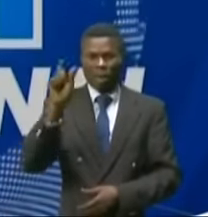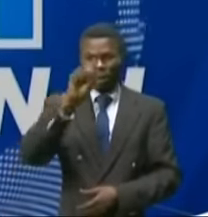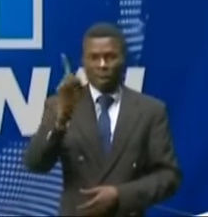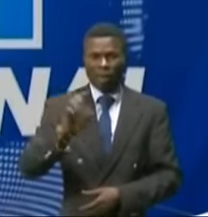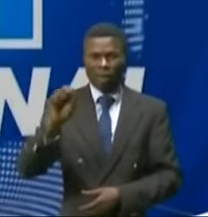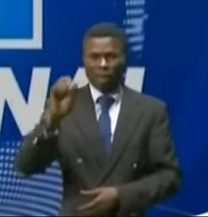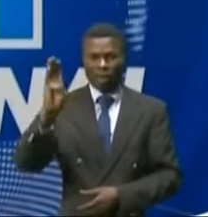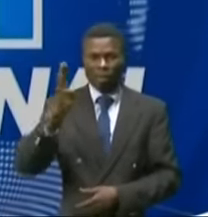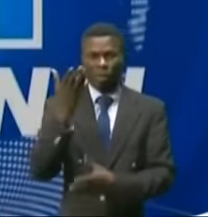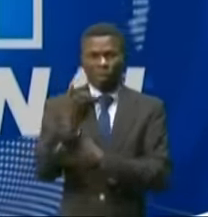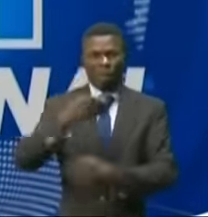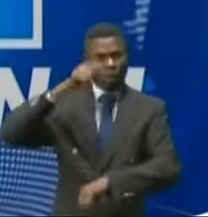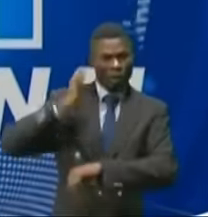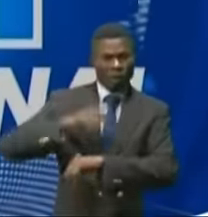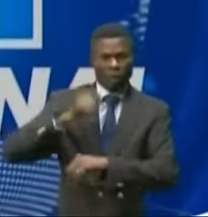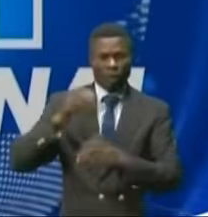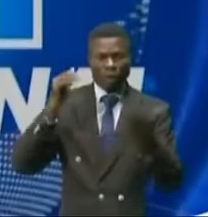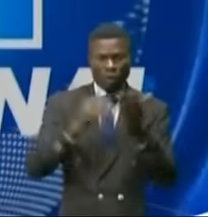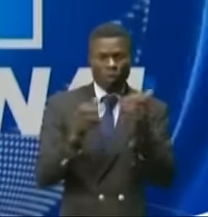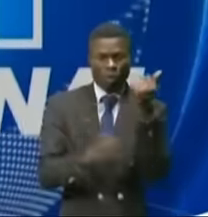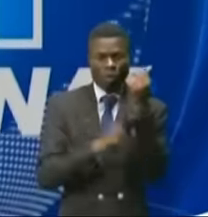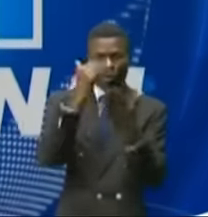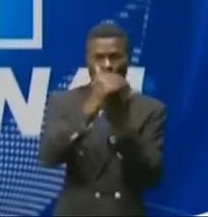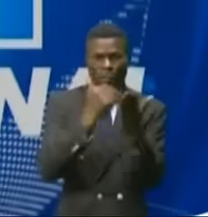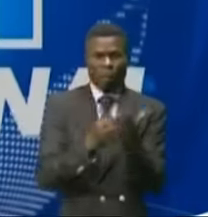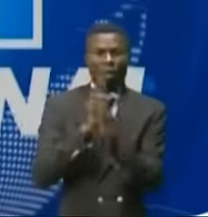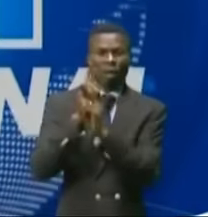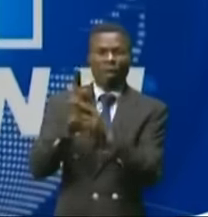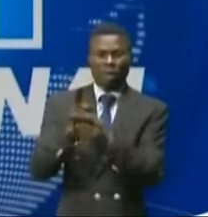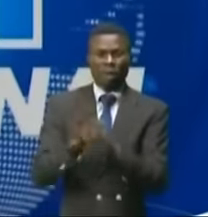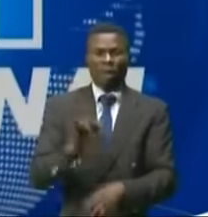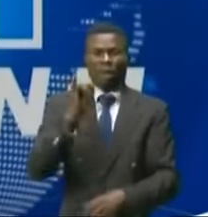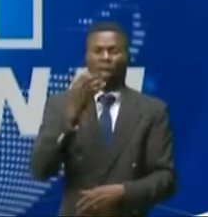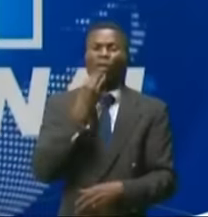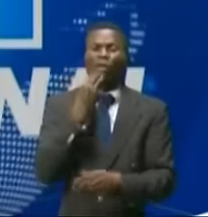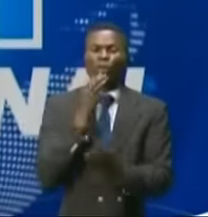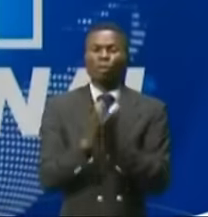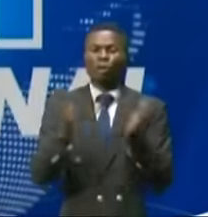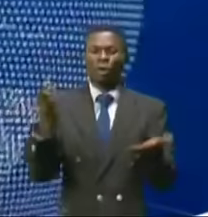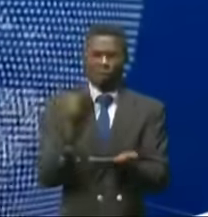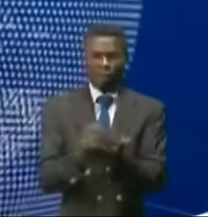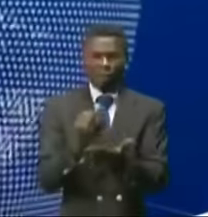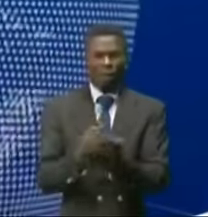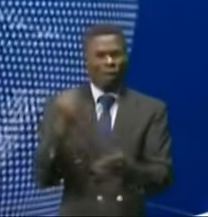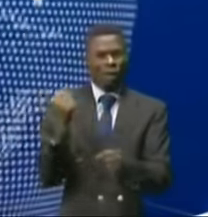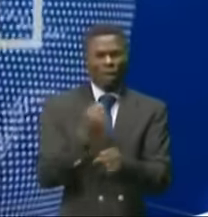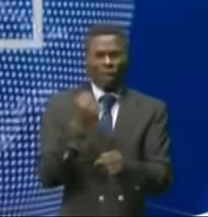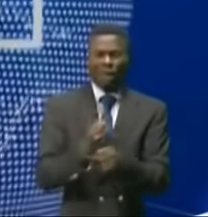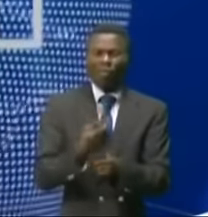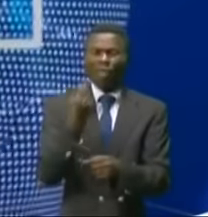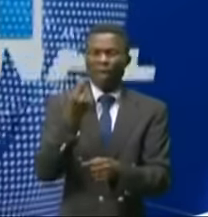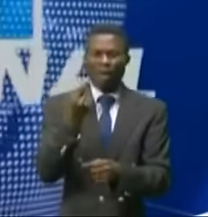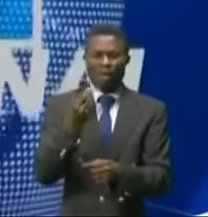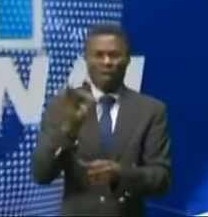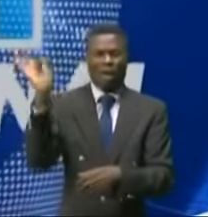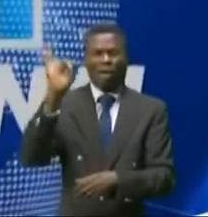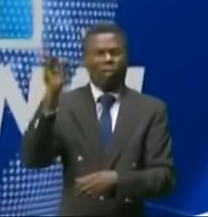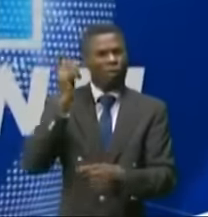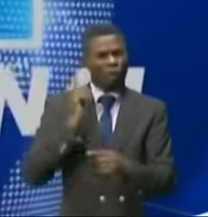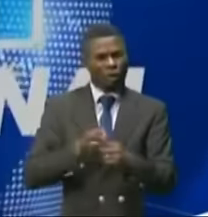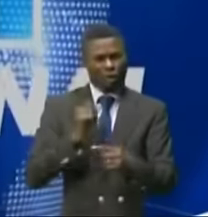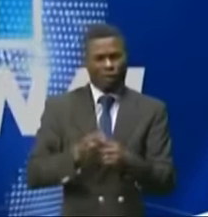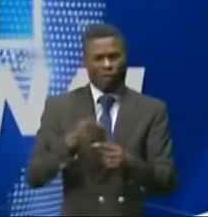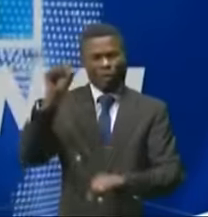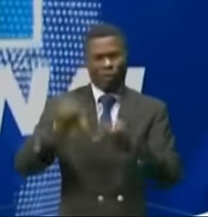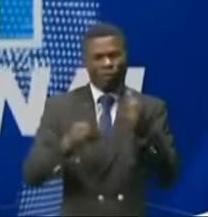Une action de justice contre les personnes citées dans le rapport de l'IGF pour mégestion des concessions forestières. Ces deux